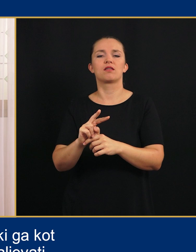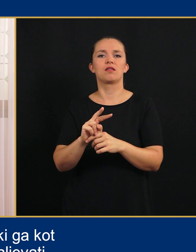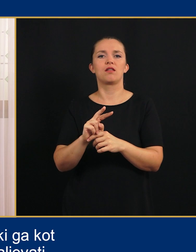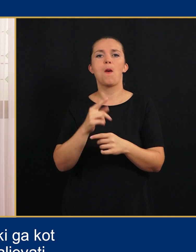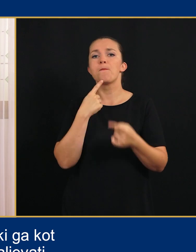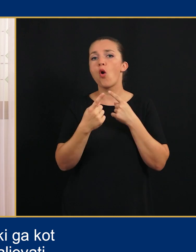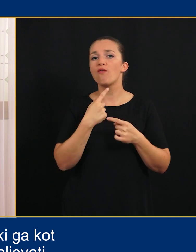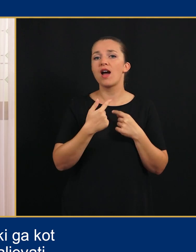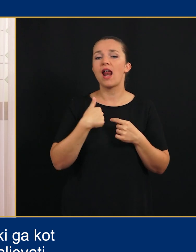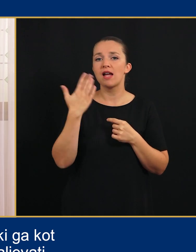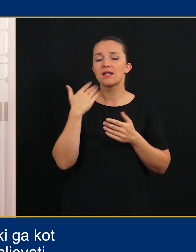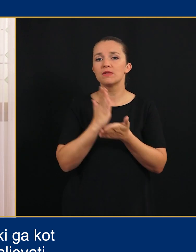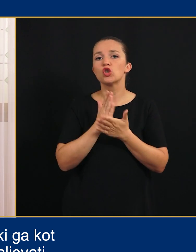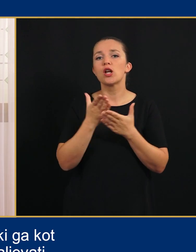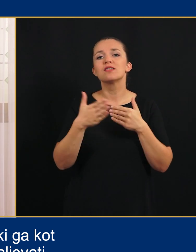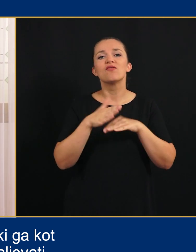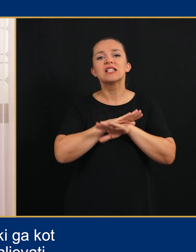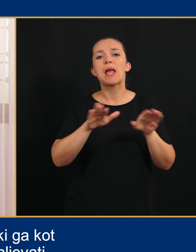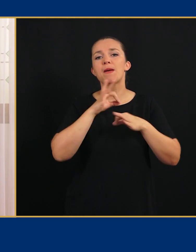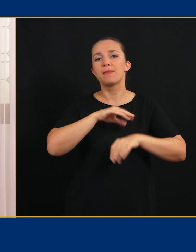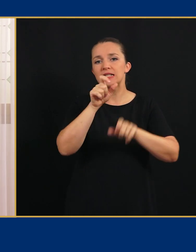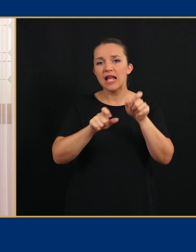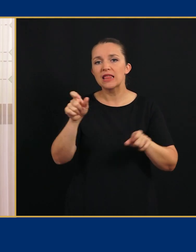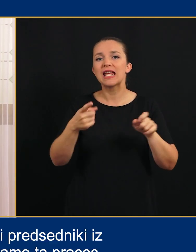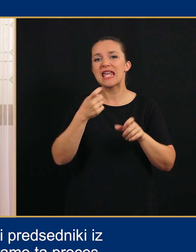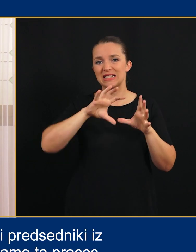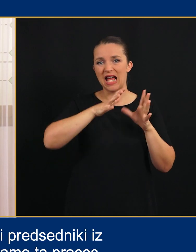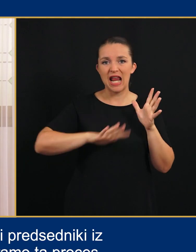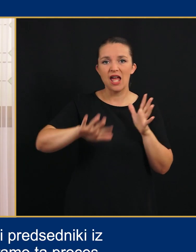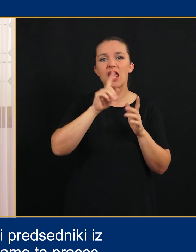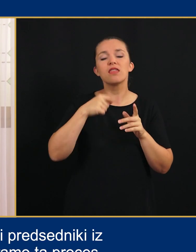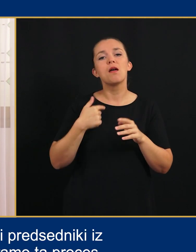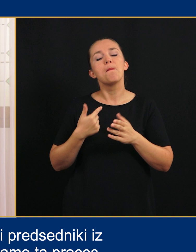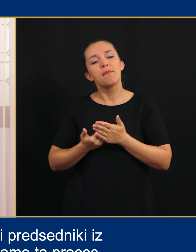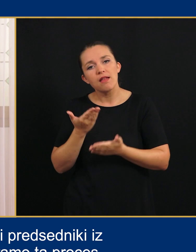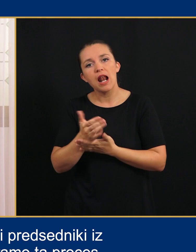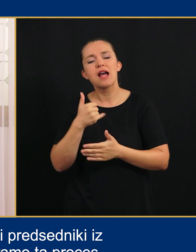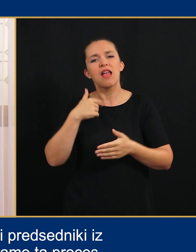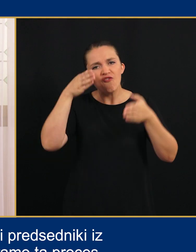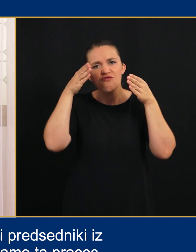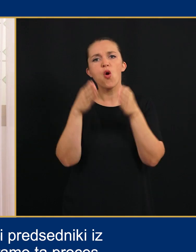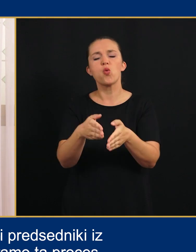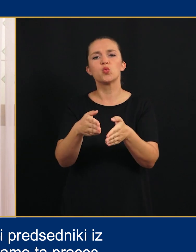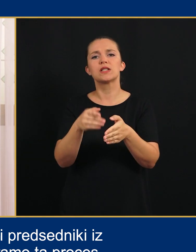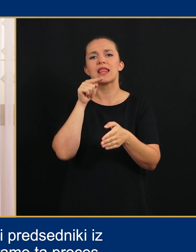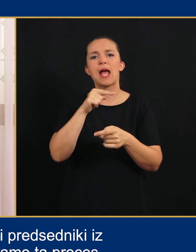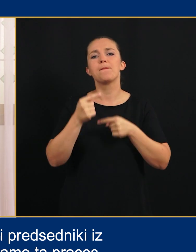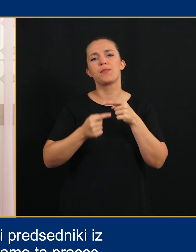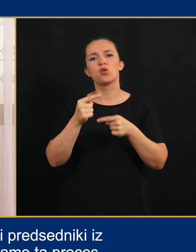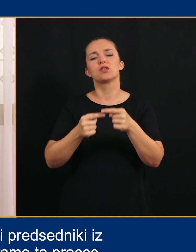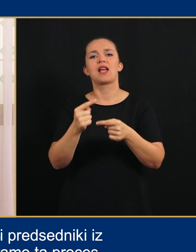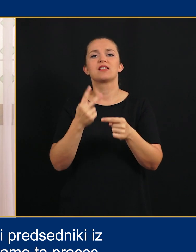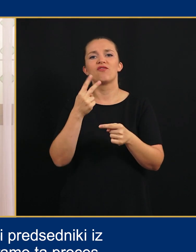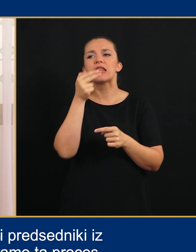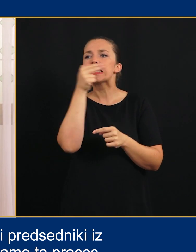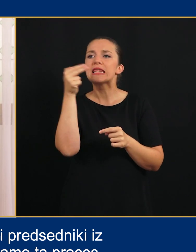kot predsednica želim nadaljevati. Pogovarjala sem se že z vsemi predsedniki iz regije in